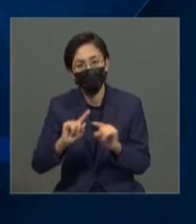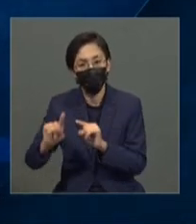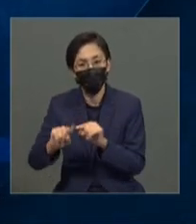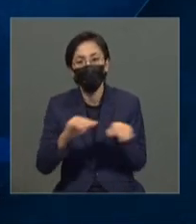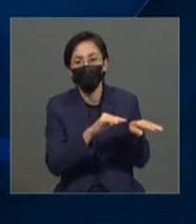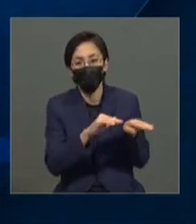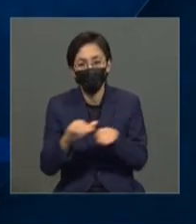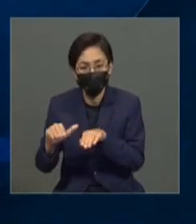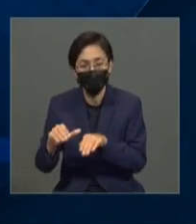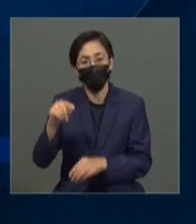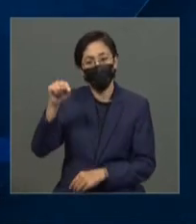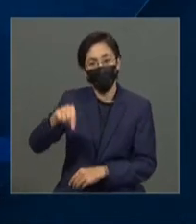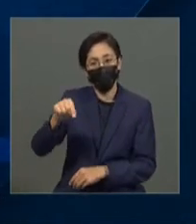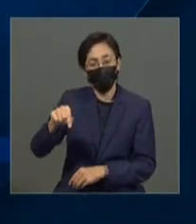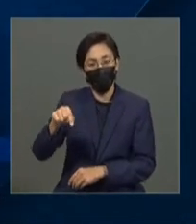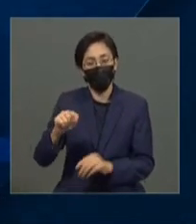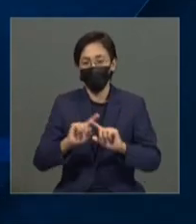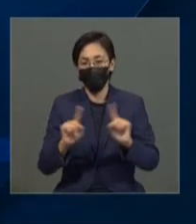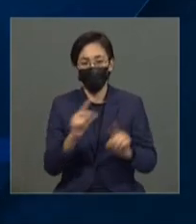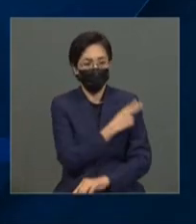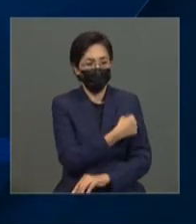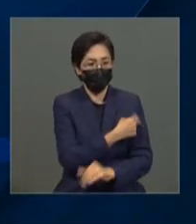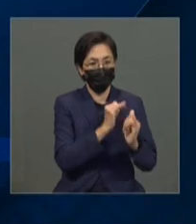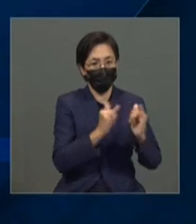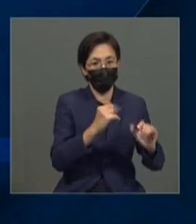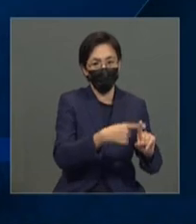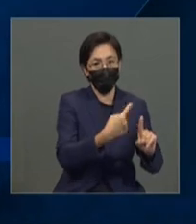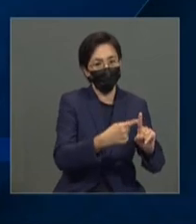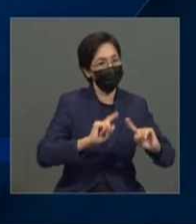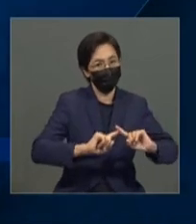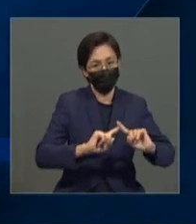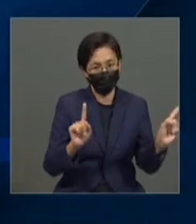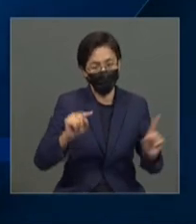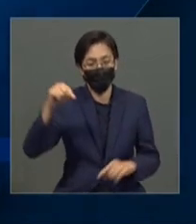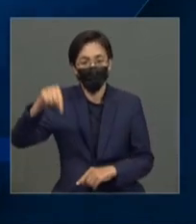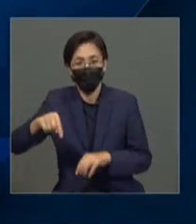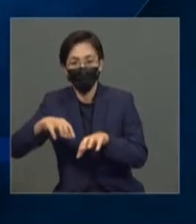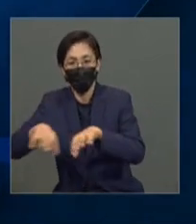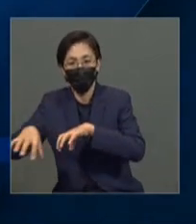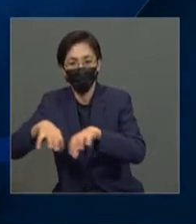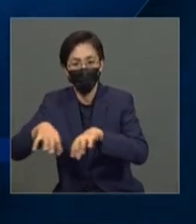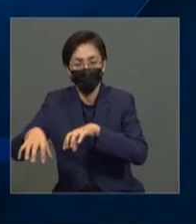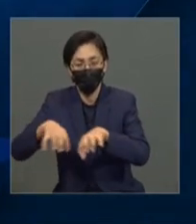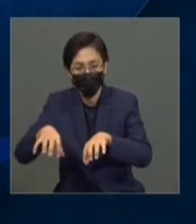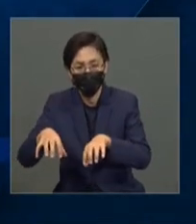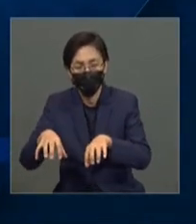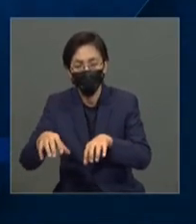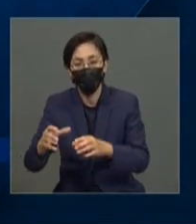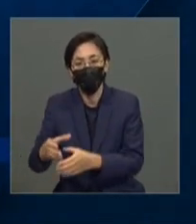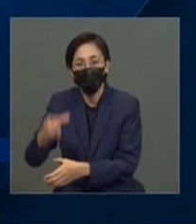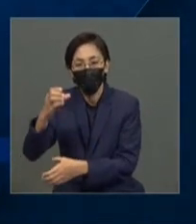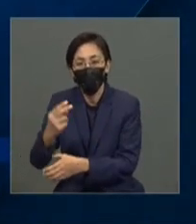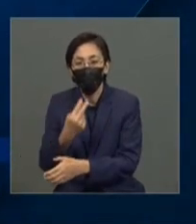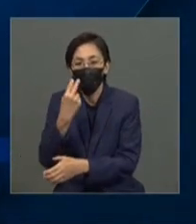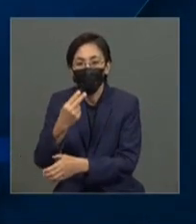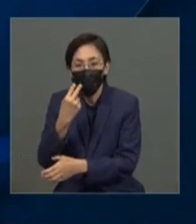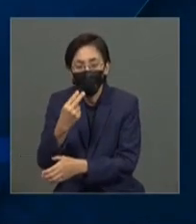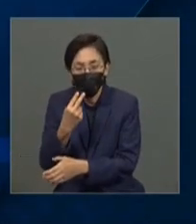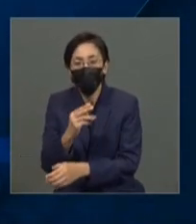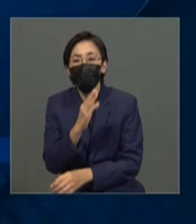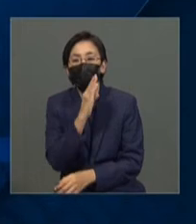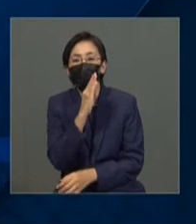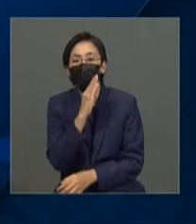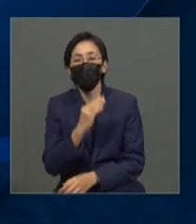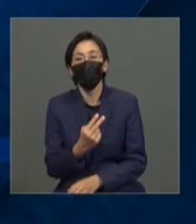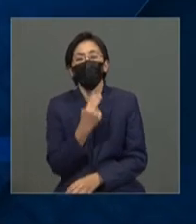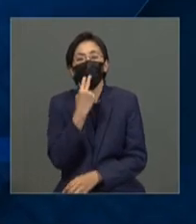ทราบว่าตรงนี้ต่างจากโรงพยาบาลสนามค่ะตรงนี้จะต้องมีการบริหารเรื่องของออกซิเจนไฮฟลูคือกรณีที่